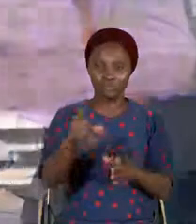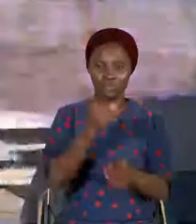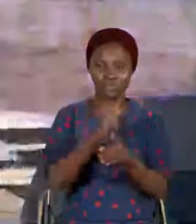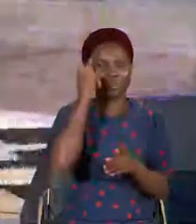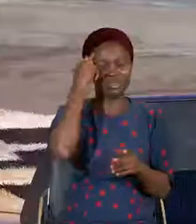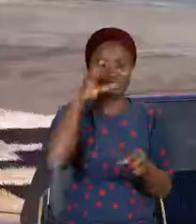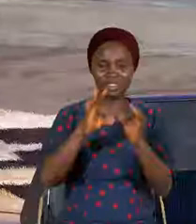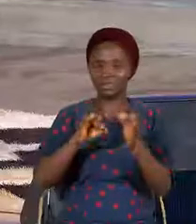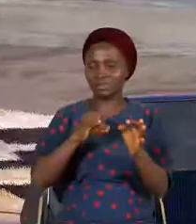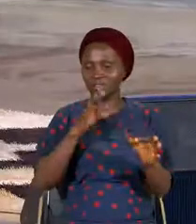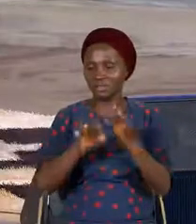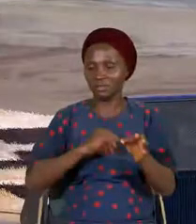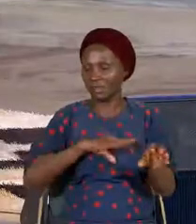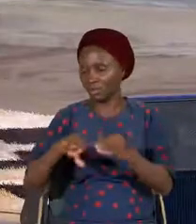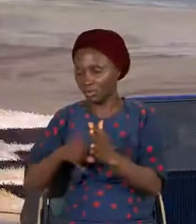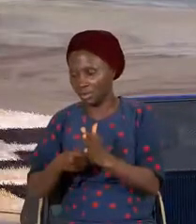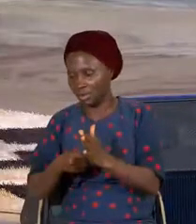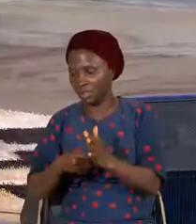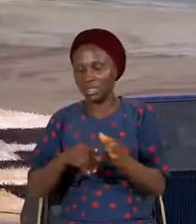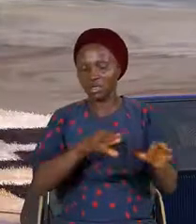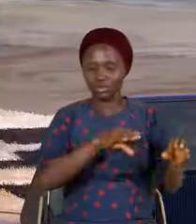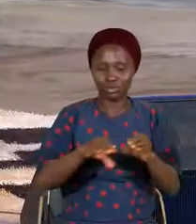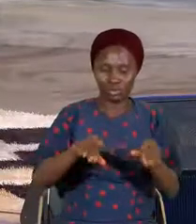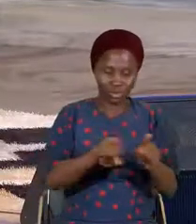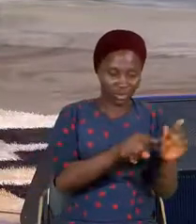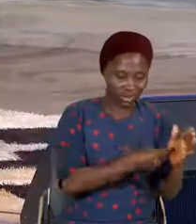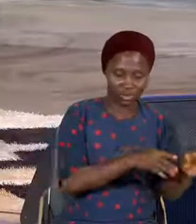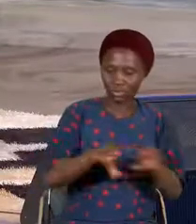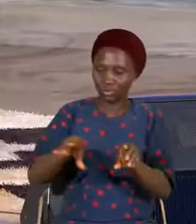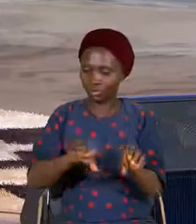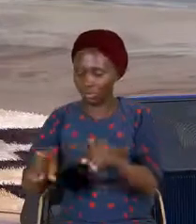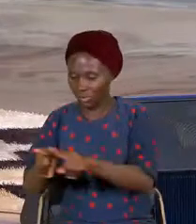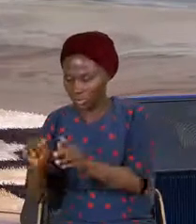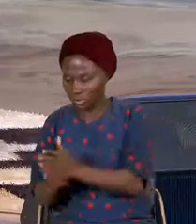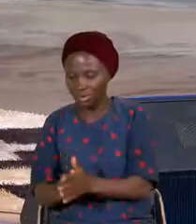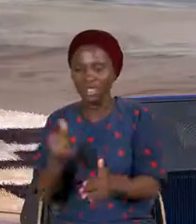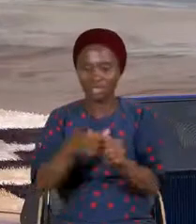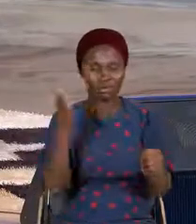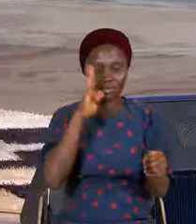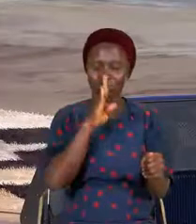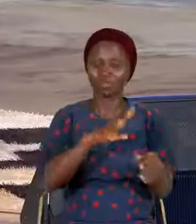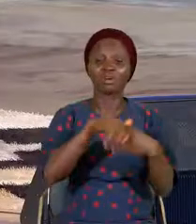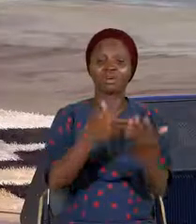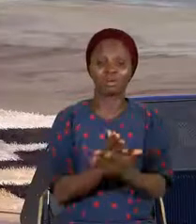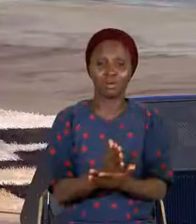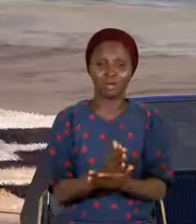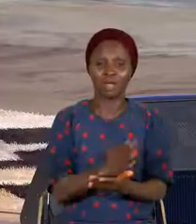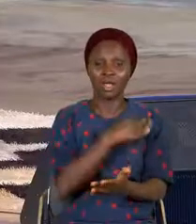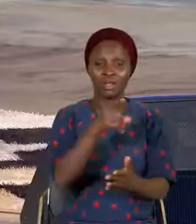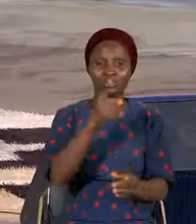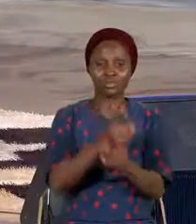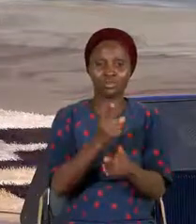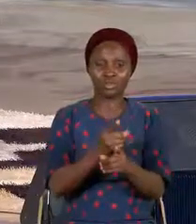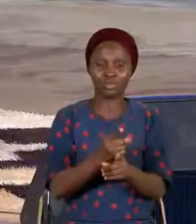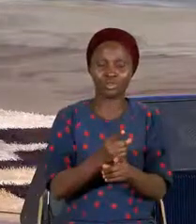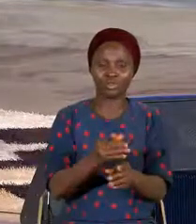comme ça, ça va marcher. Si j'agis comme ça, le problème sera résolu. Tout ira bien. Et vous agissez